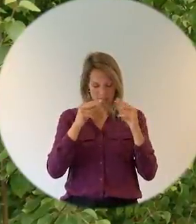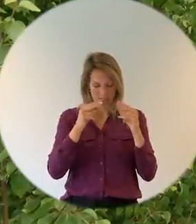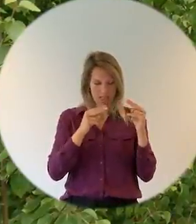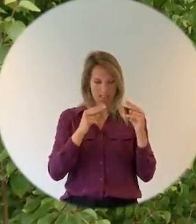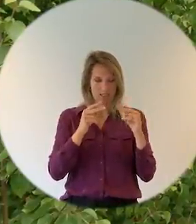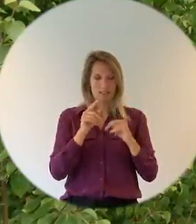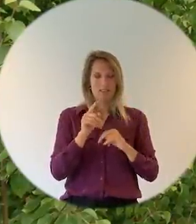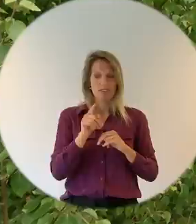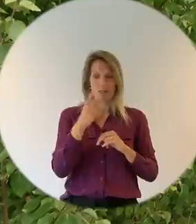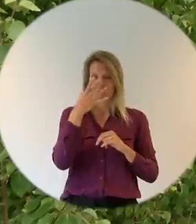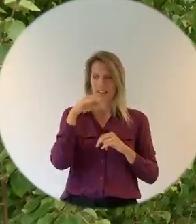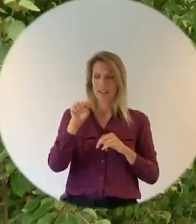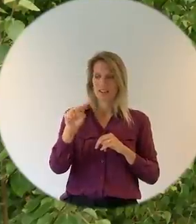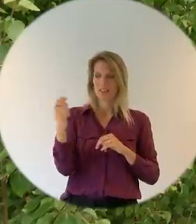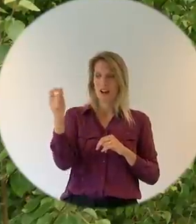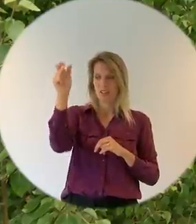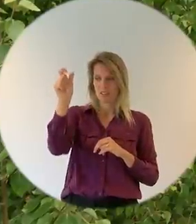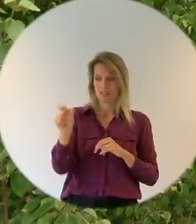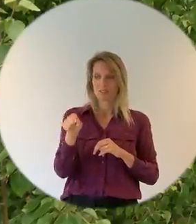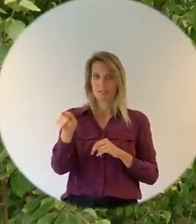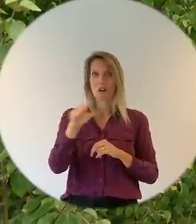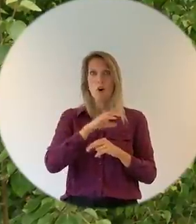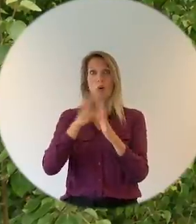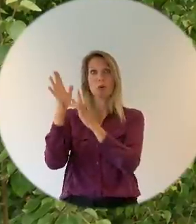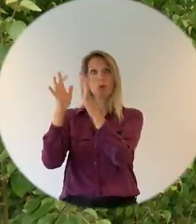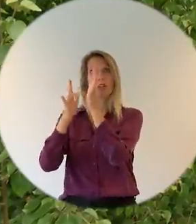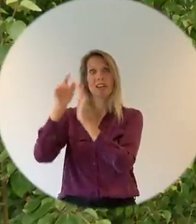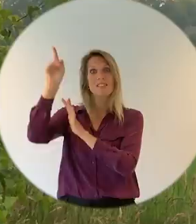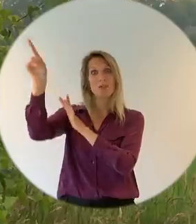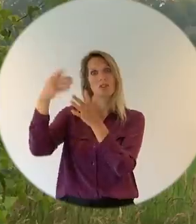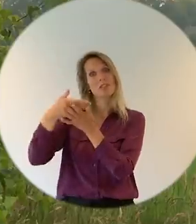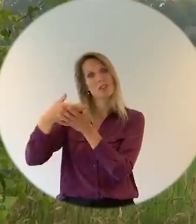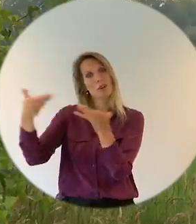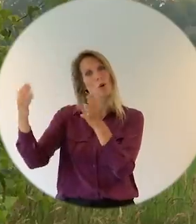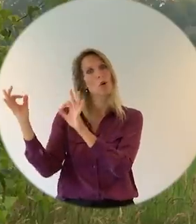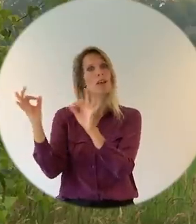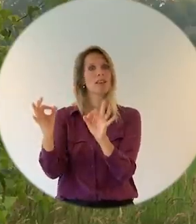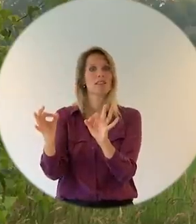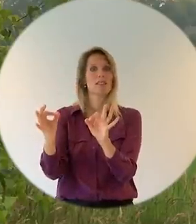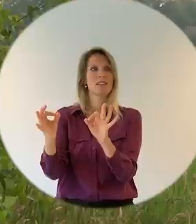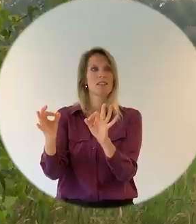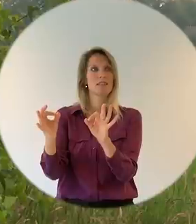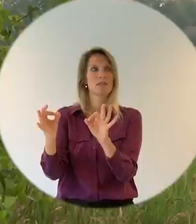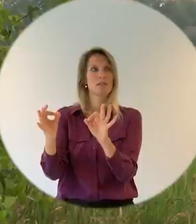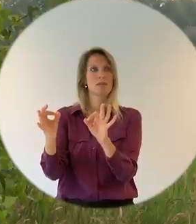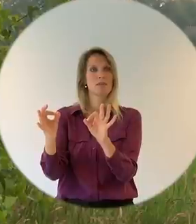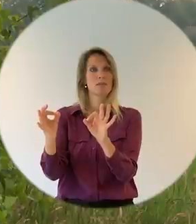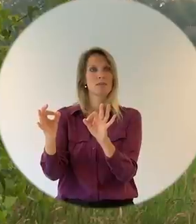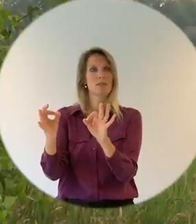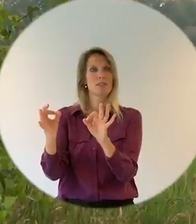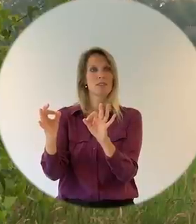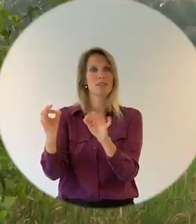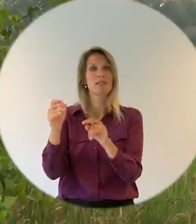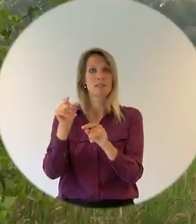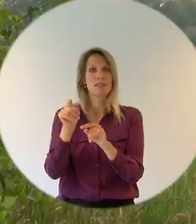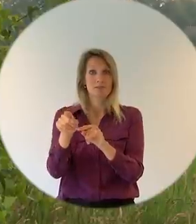door Jezus wordt getolereerd. Je ontdekt dat die ander draagt, dat Jezus